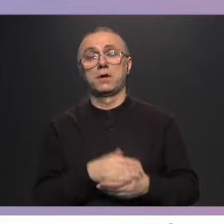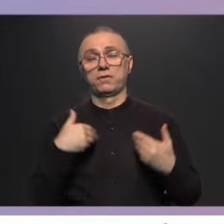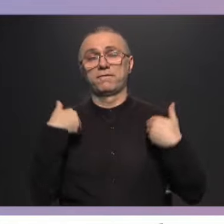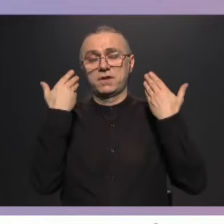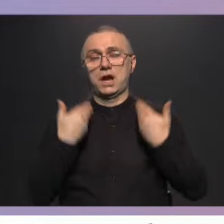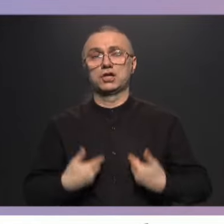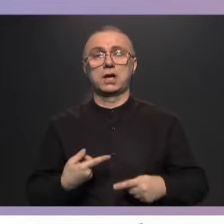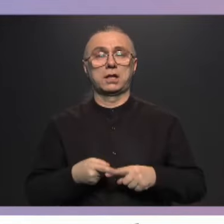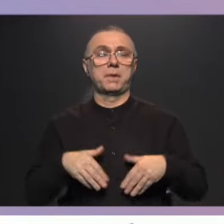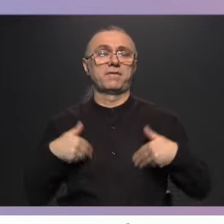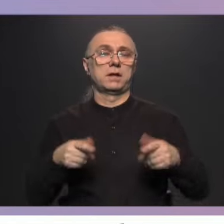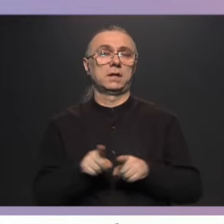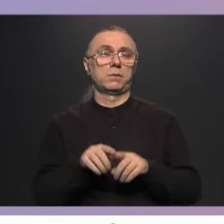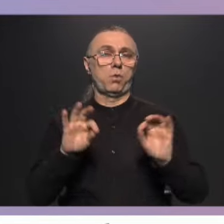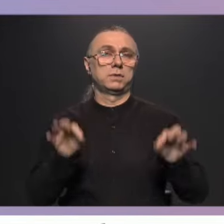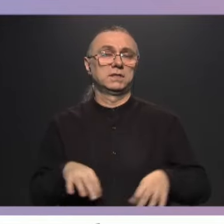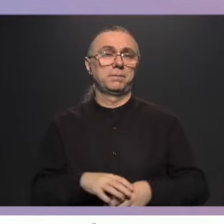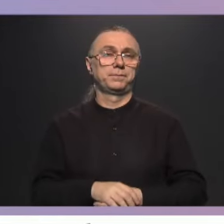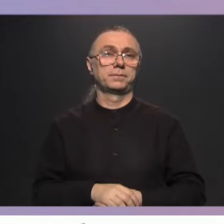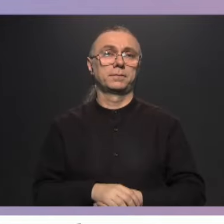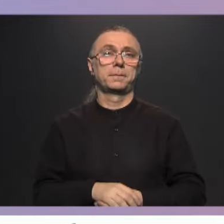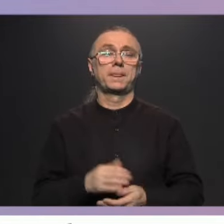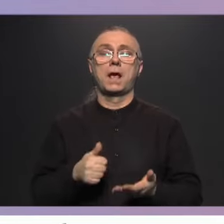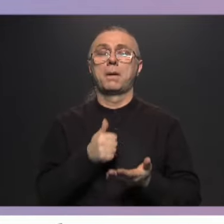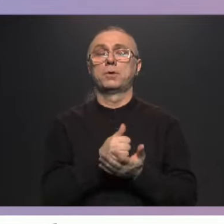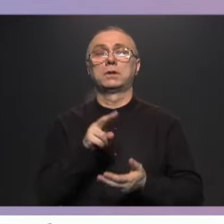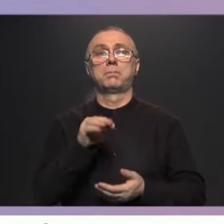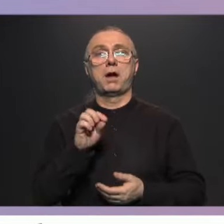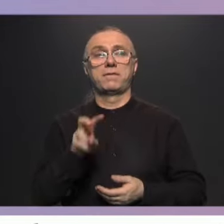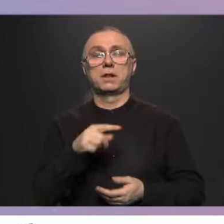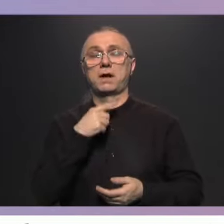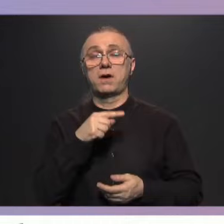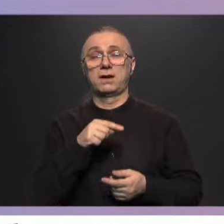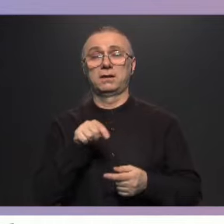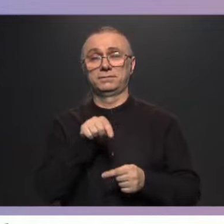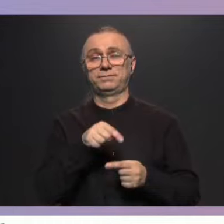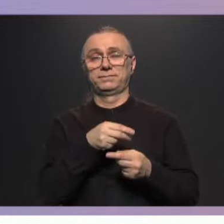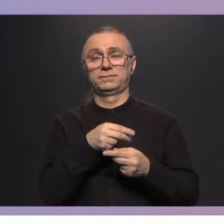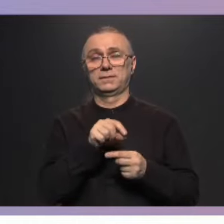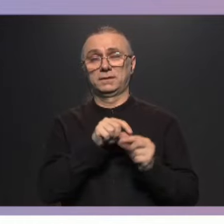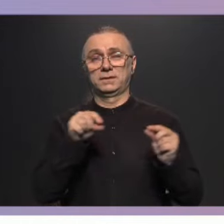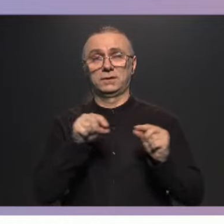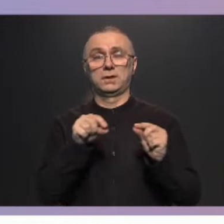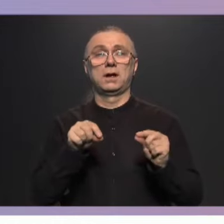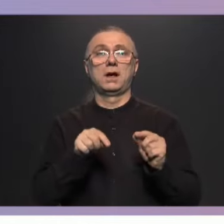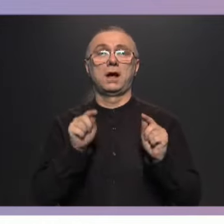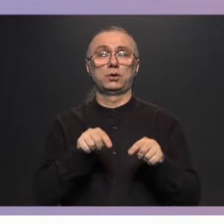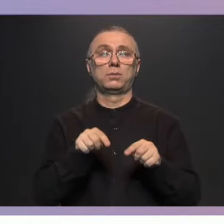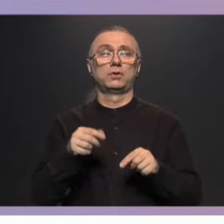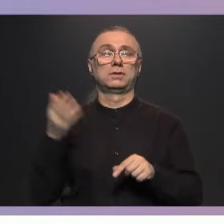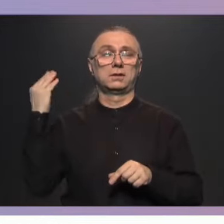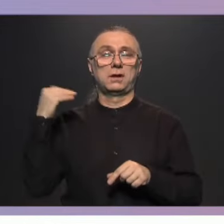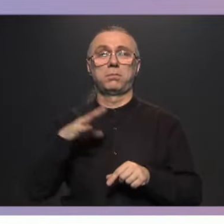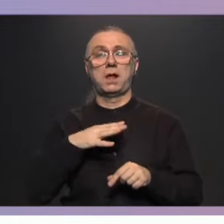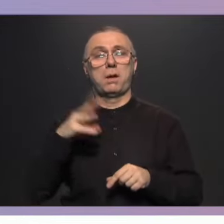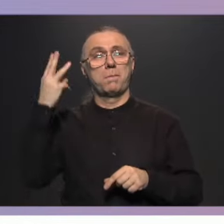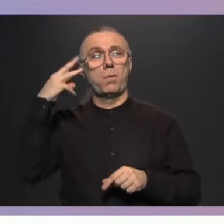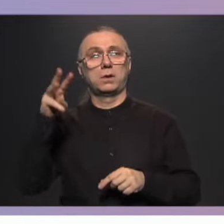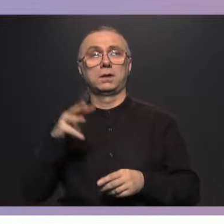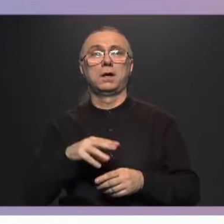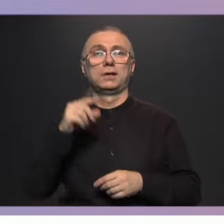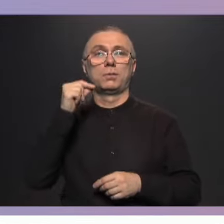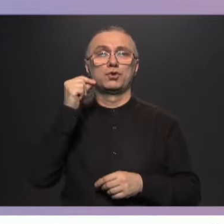таким образом. Вот. А апостол Павел говорил о том, что тогда была мода